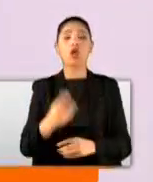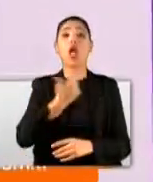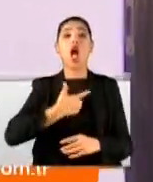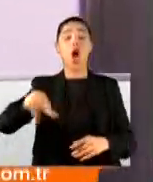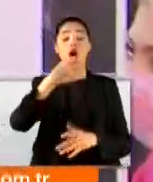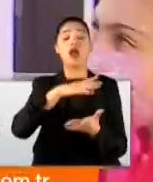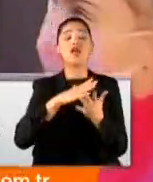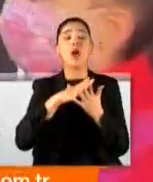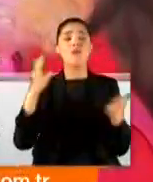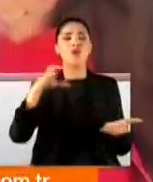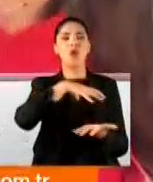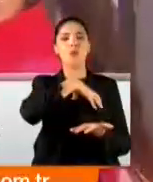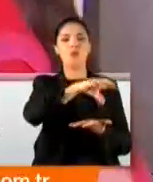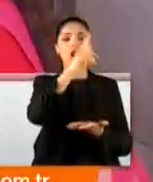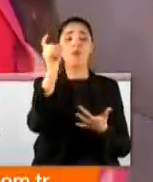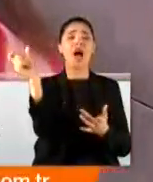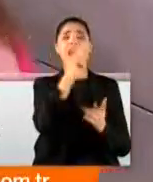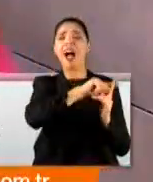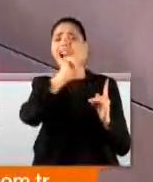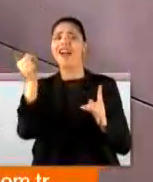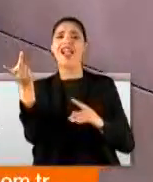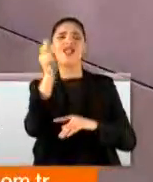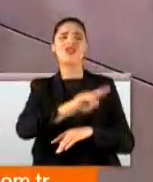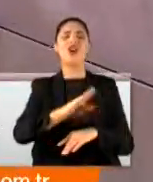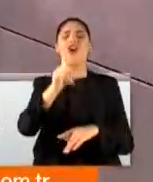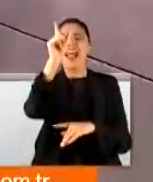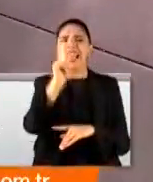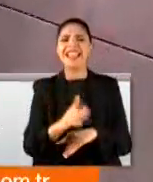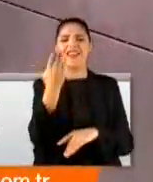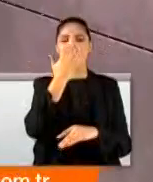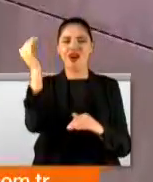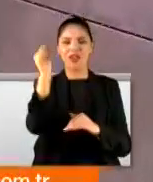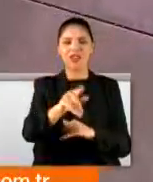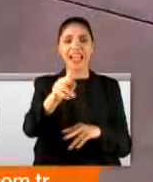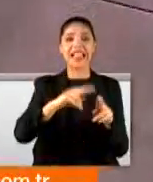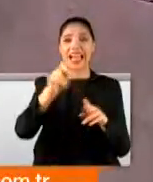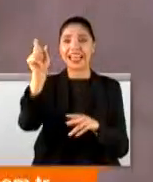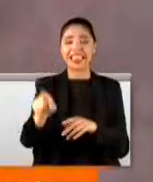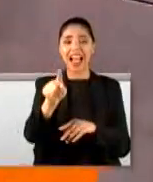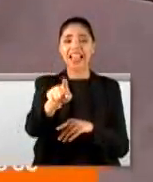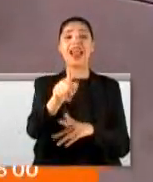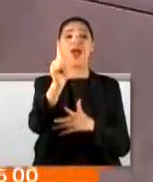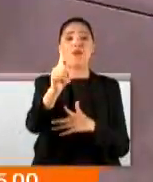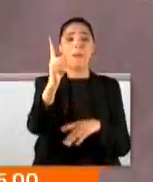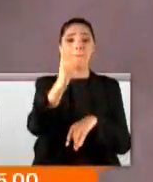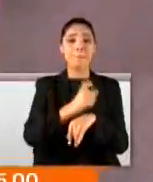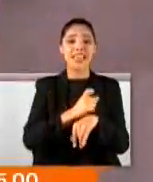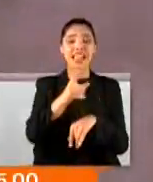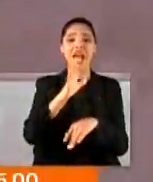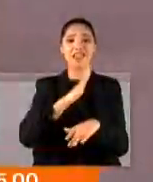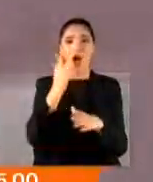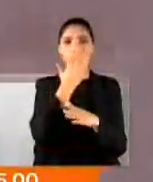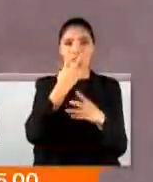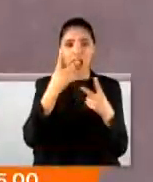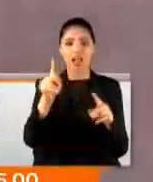büyük bir kısmı aylar sonra ilk kez okullarıyla buluştular. Kardelen de yaklaşık daha okulun açılmasında bir saat var. Çok erken değil mi